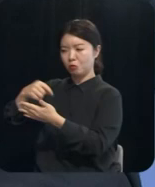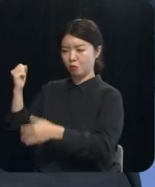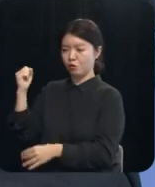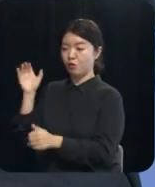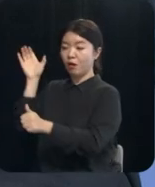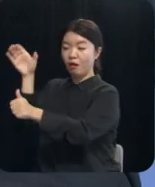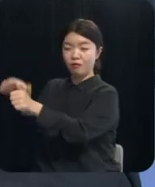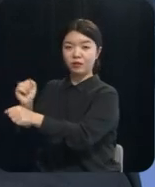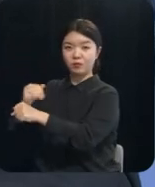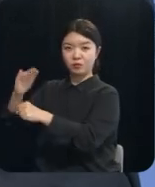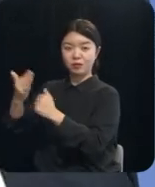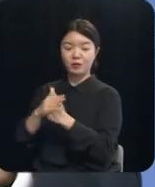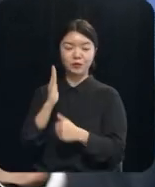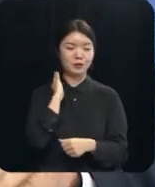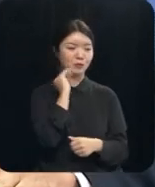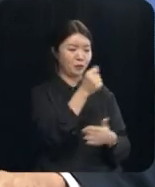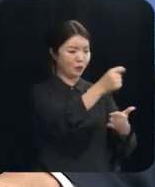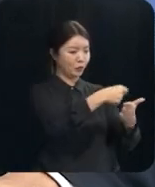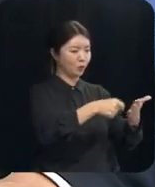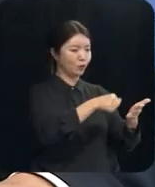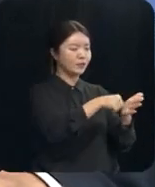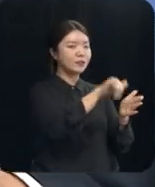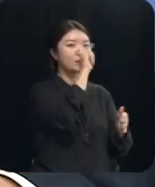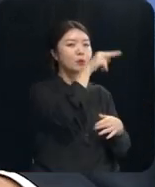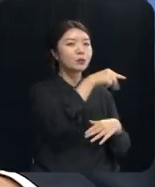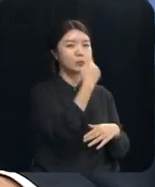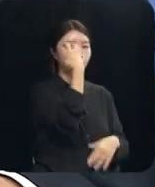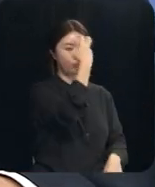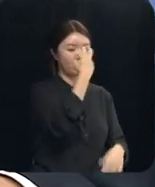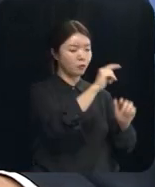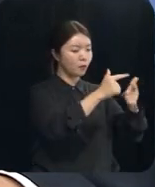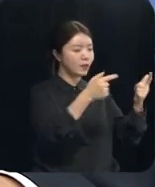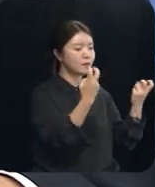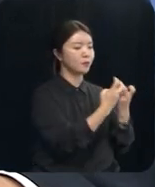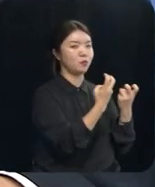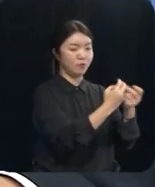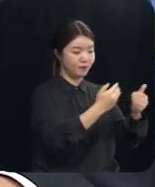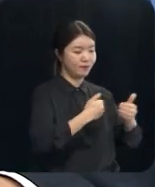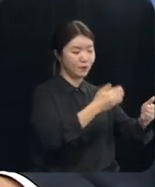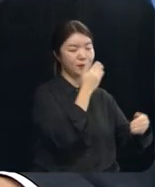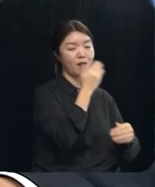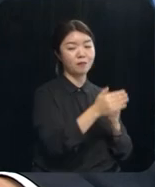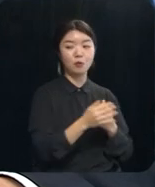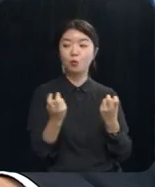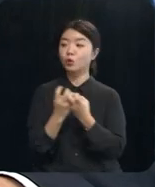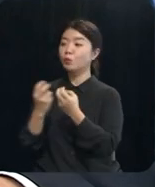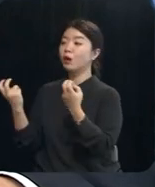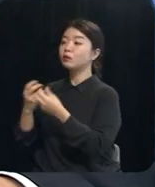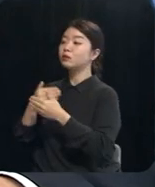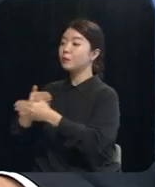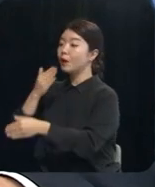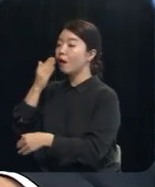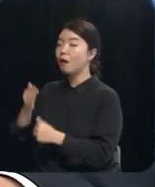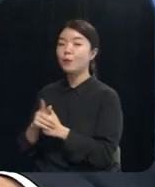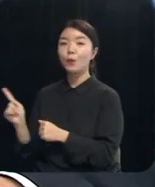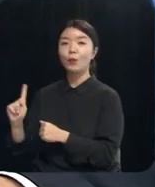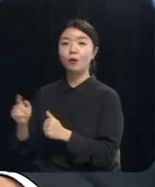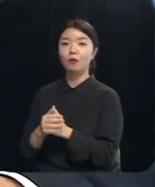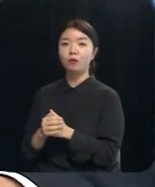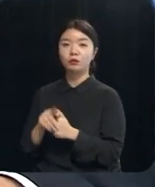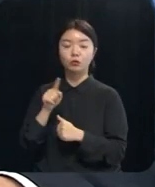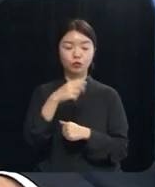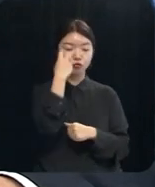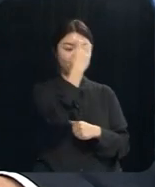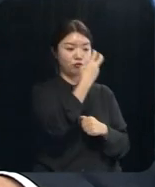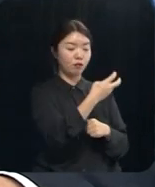그러니까 대통령 기록물이 있다 하더라도 수사는 여러 가지 방법으로 할 수가 있습니다. 어떤 방식으로 하고 있나요? 그건 수사